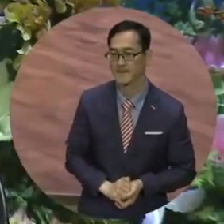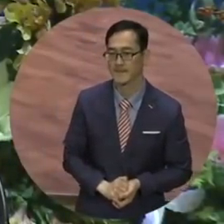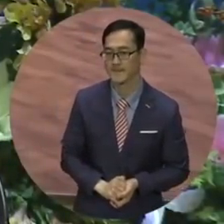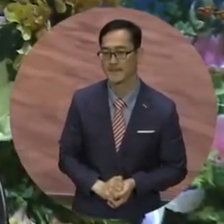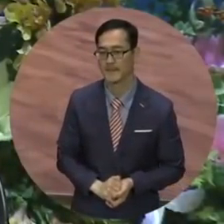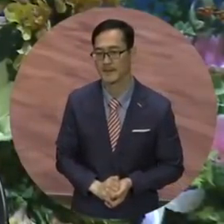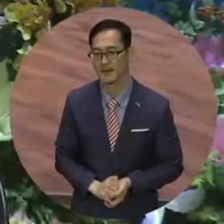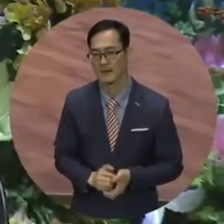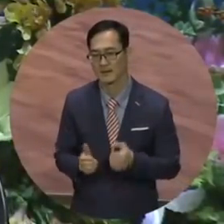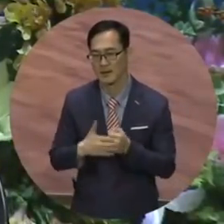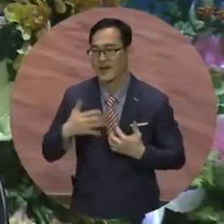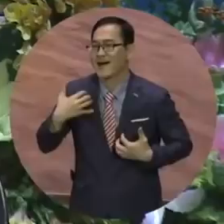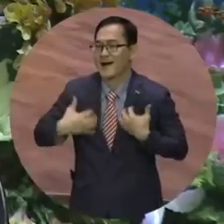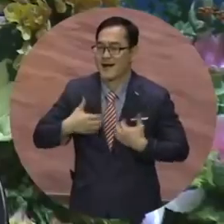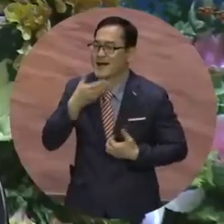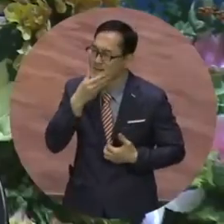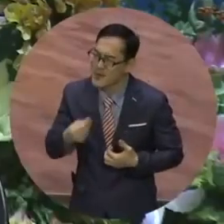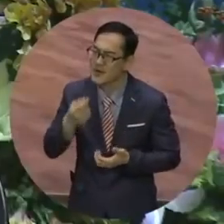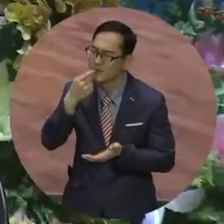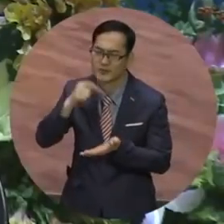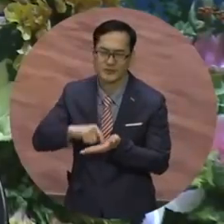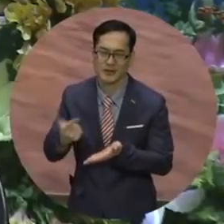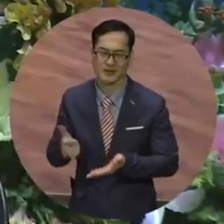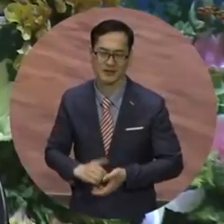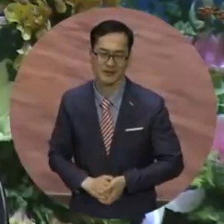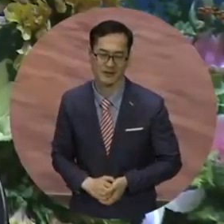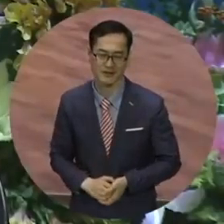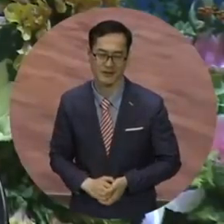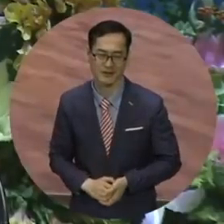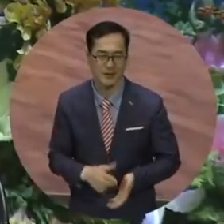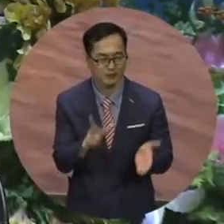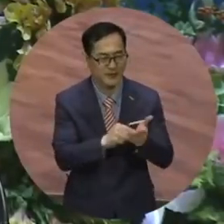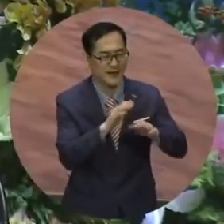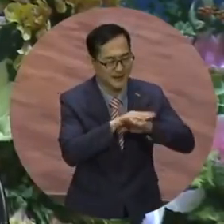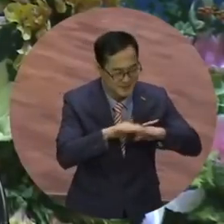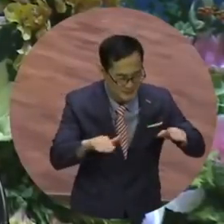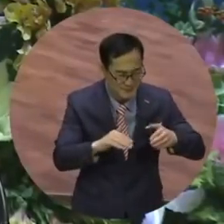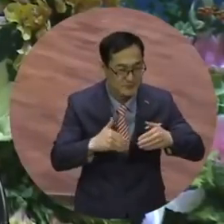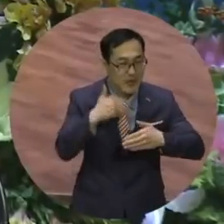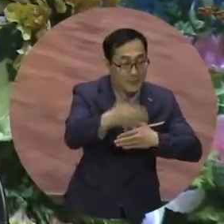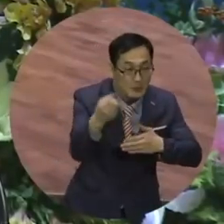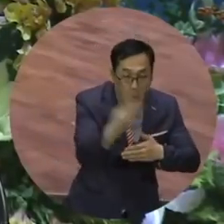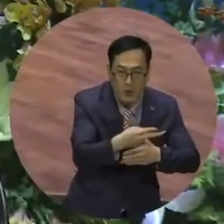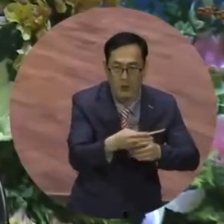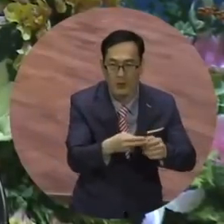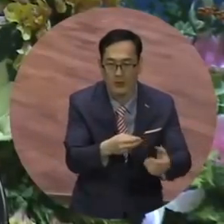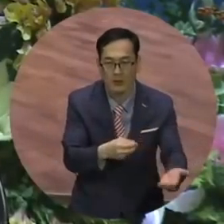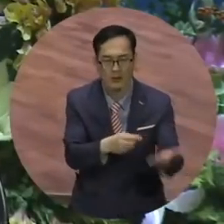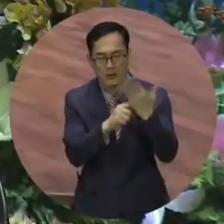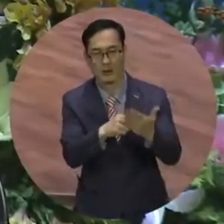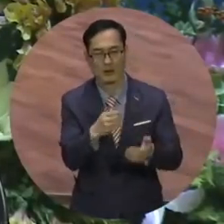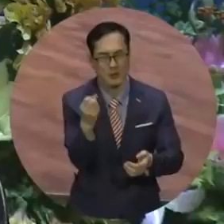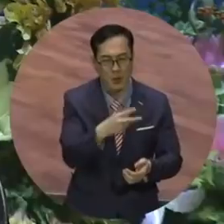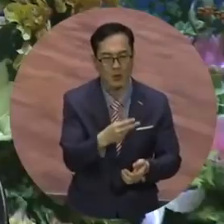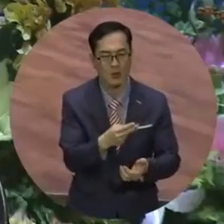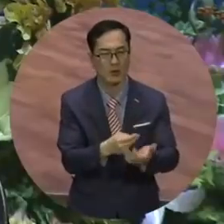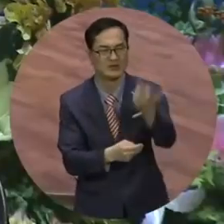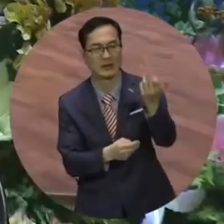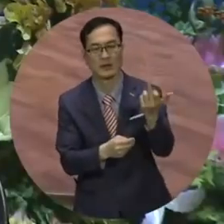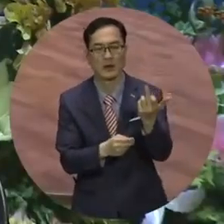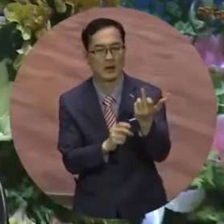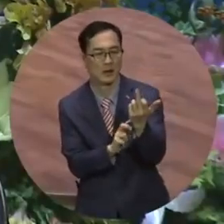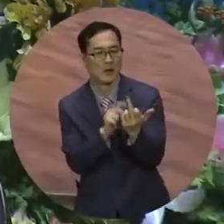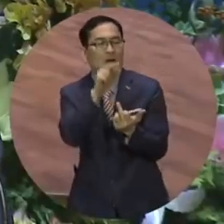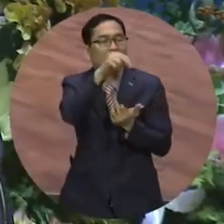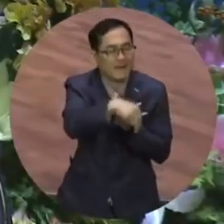쉽지 않습니다. 뭐 어떻게 문제가 또 해결됐다 싶으면 또 문제 생겨요. 참 미안하죠. 문제가 해결됐다.